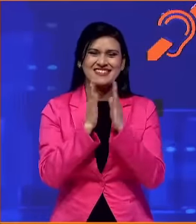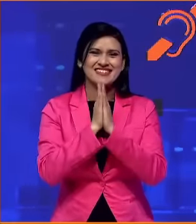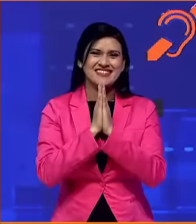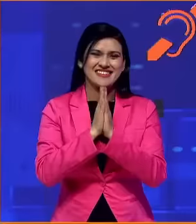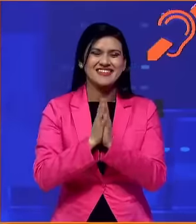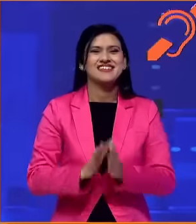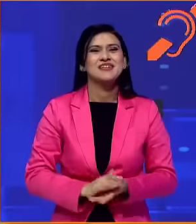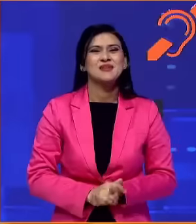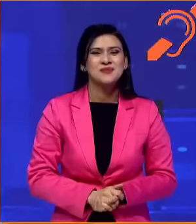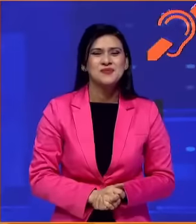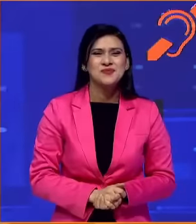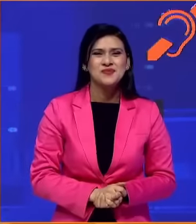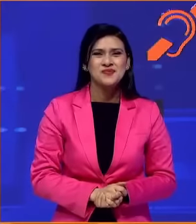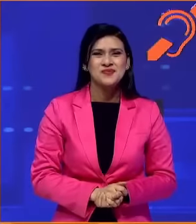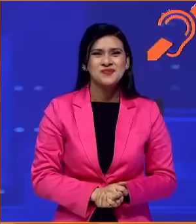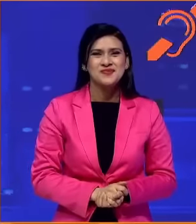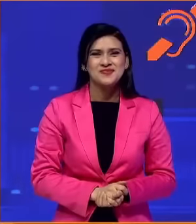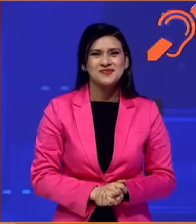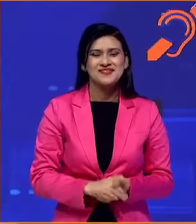सर